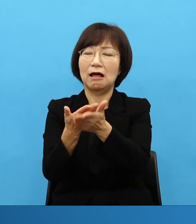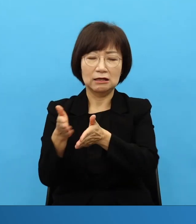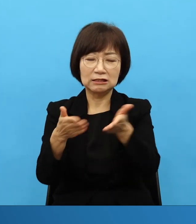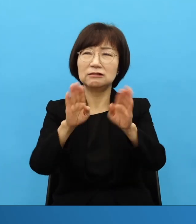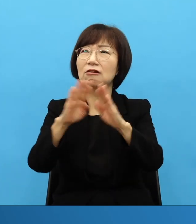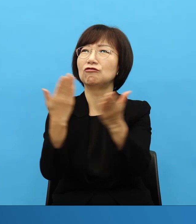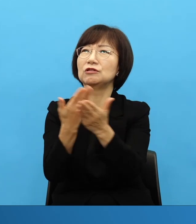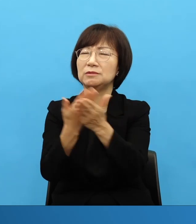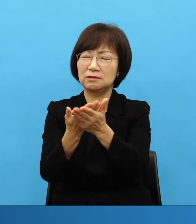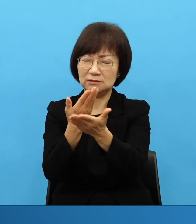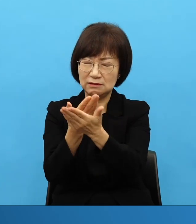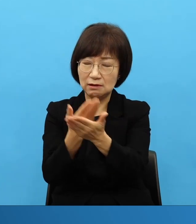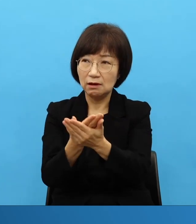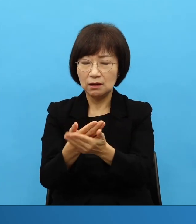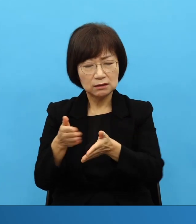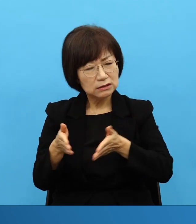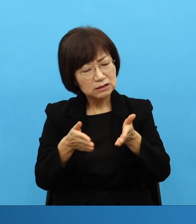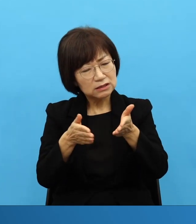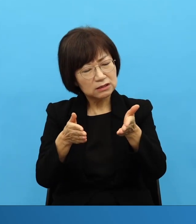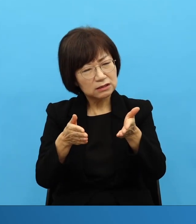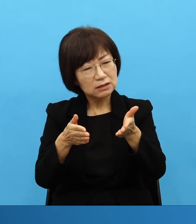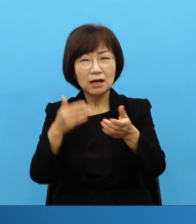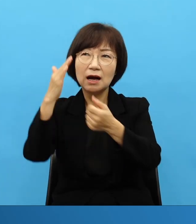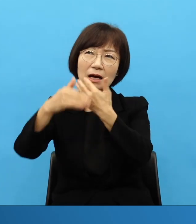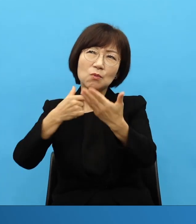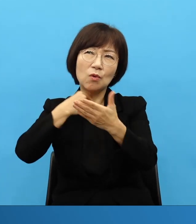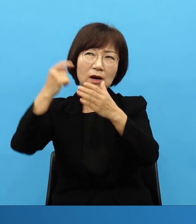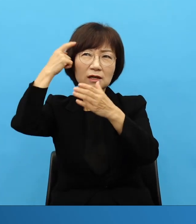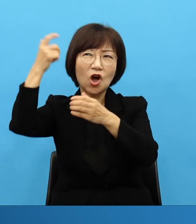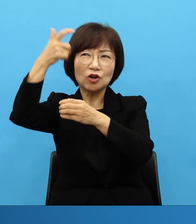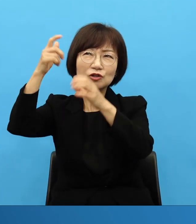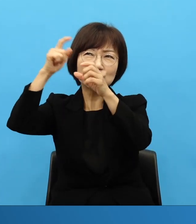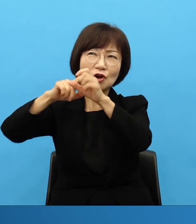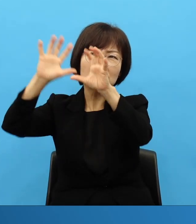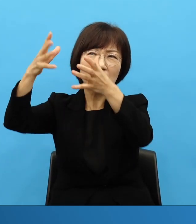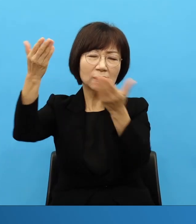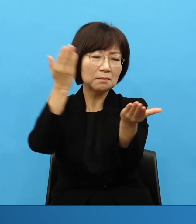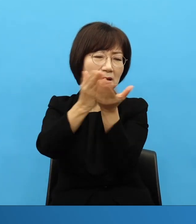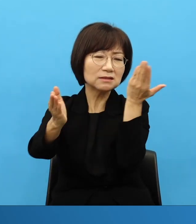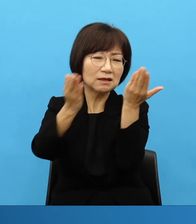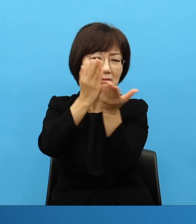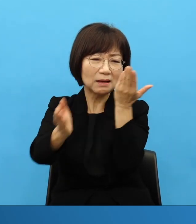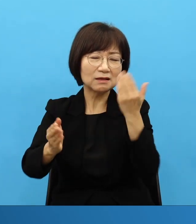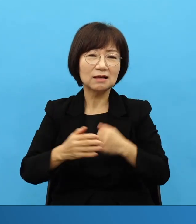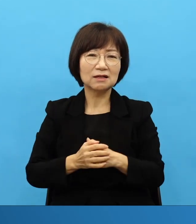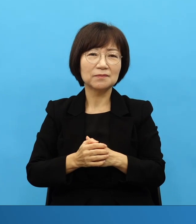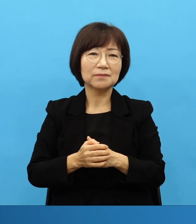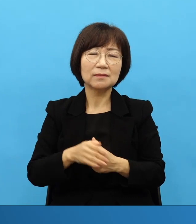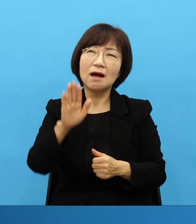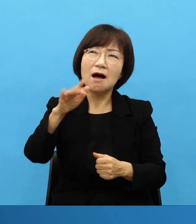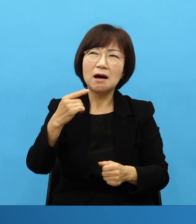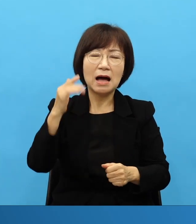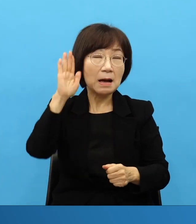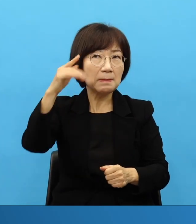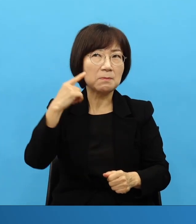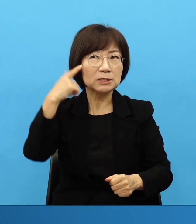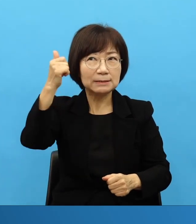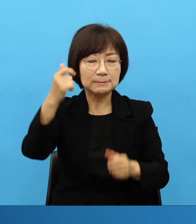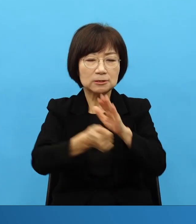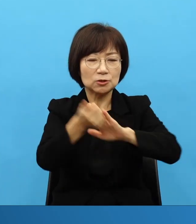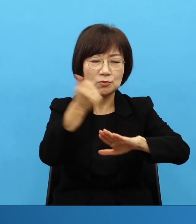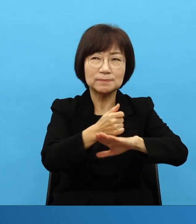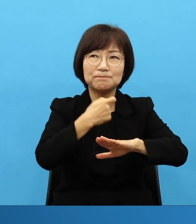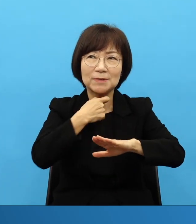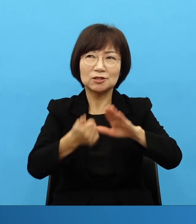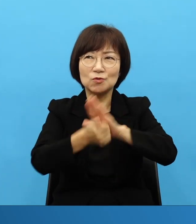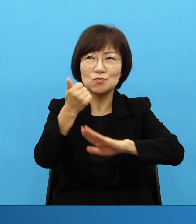and speaking and saying the incorrect prayers, asking for me to take me on the right path when I was going on the incorrect path the 나는 entire 앞으로 time. 목회 성공해야 될 거 아닙니까? 그거 계속 기도하고.